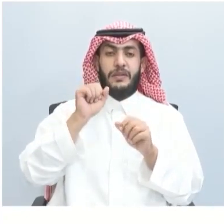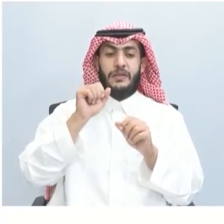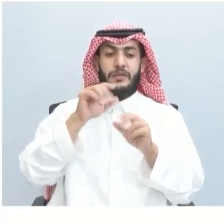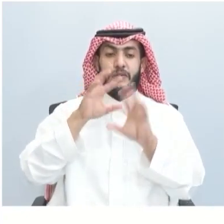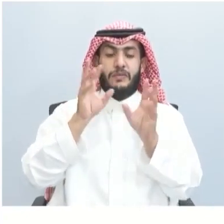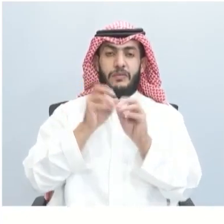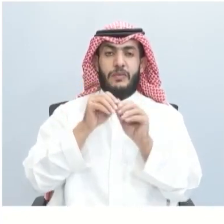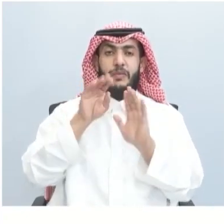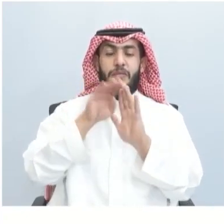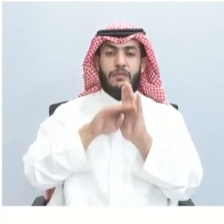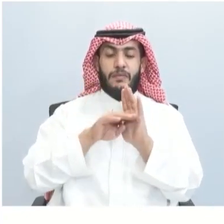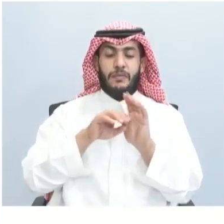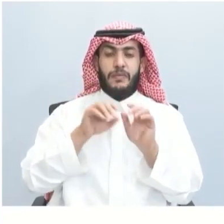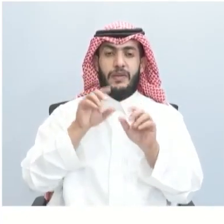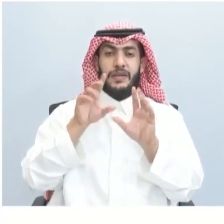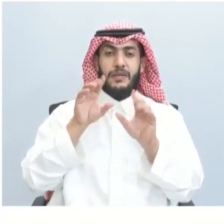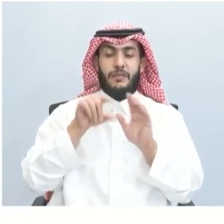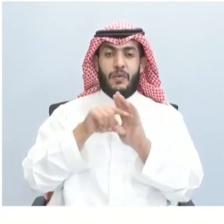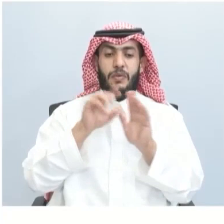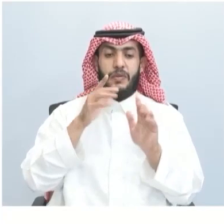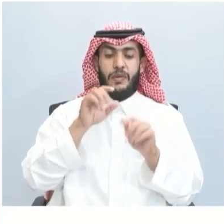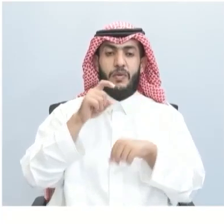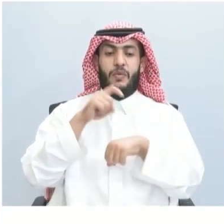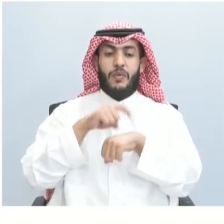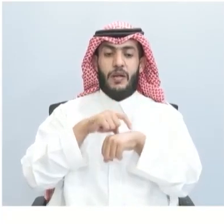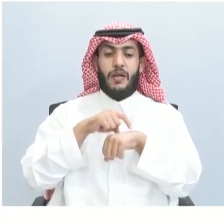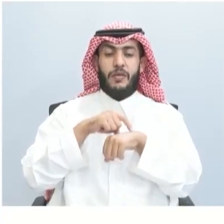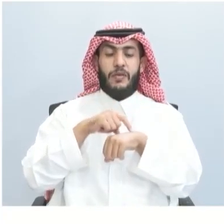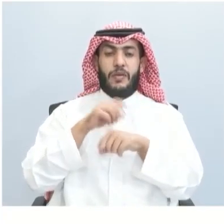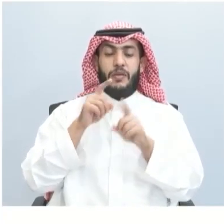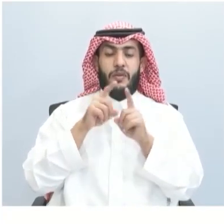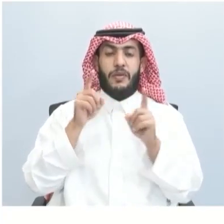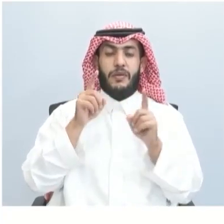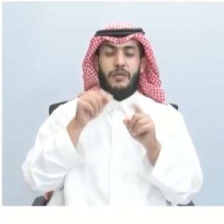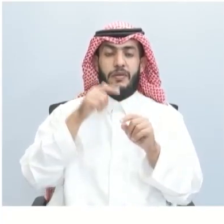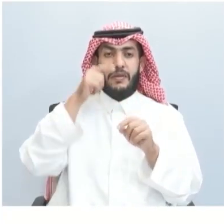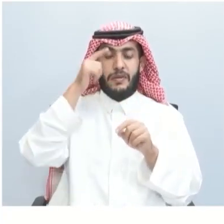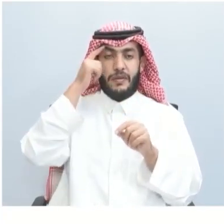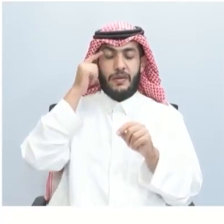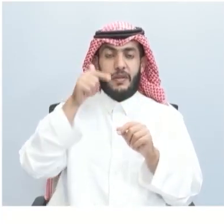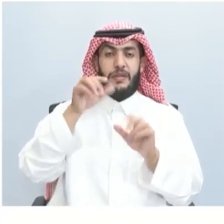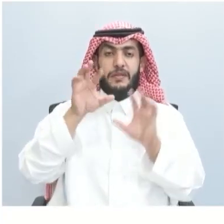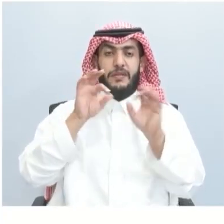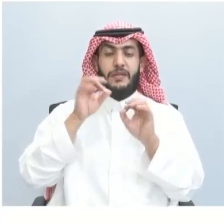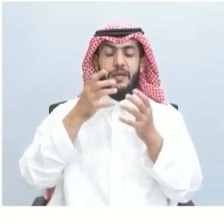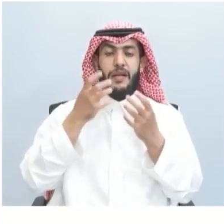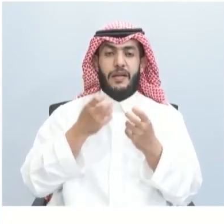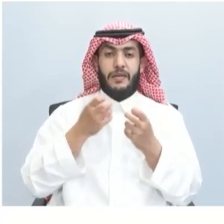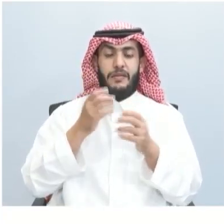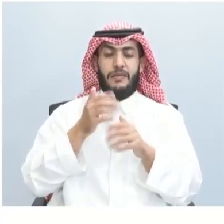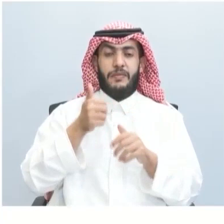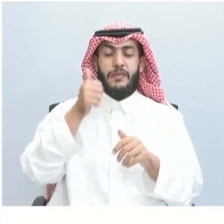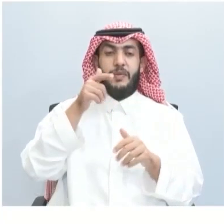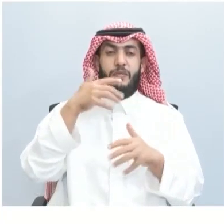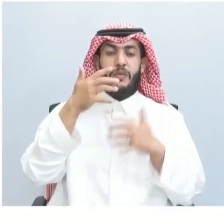وجمع كل المحتوى اذا يكون الوقت اطول مما يجعل هذا الخيار اقل ملائمه